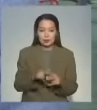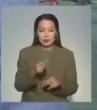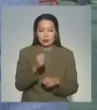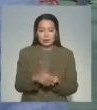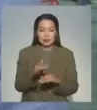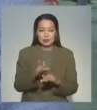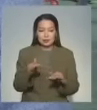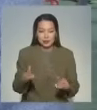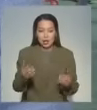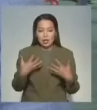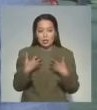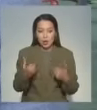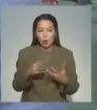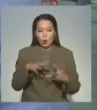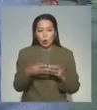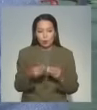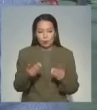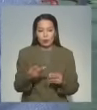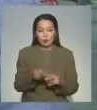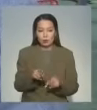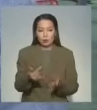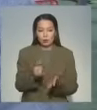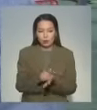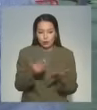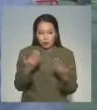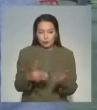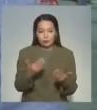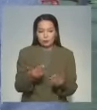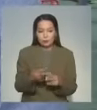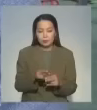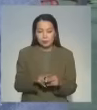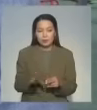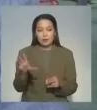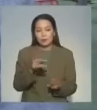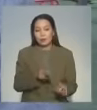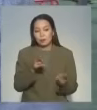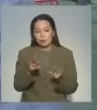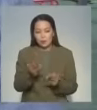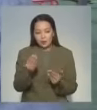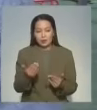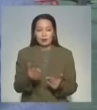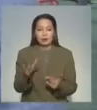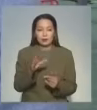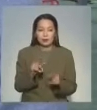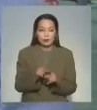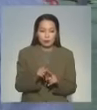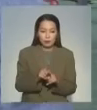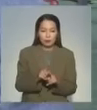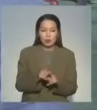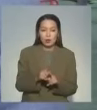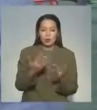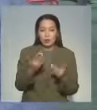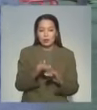Детского игрового комплекса. Вот мы его месяц назад установили. Сейчас вот вечером сюда, если приедете, как говорится, глаз не нарадуется. Столько